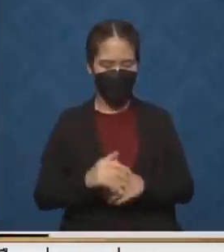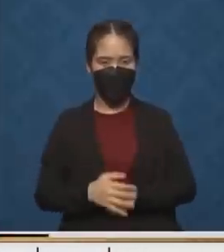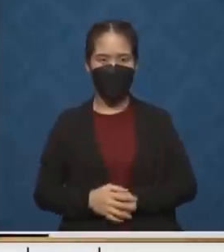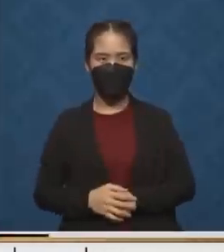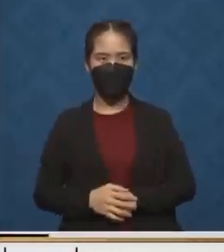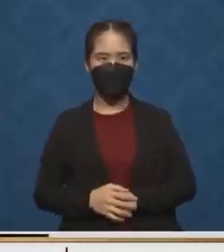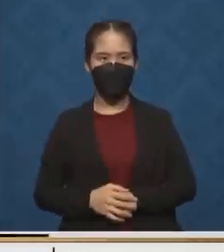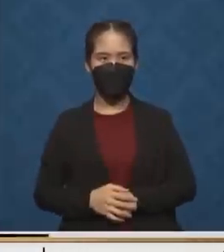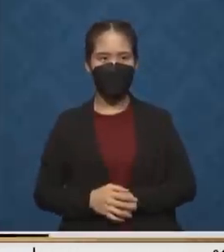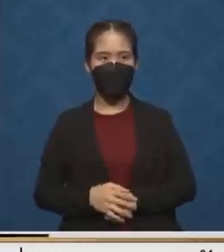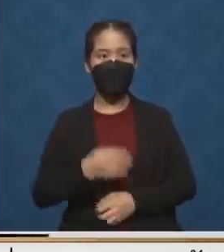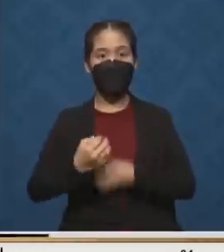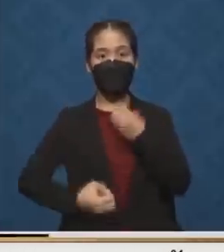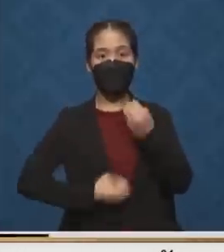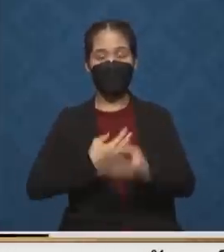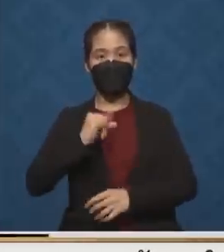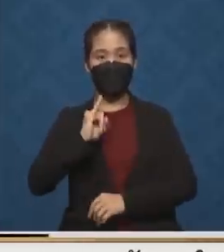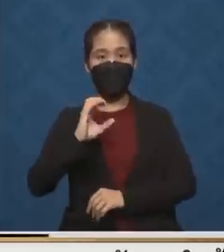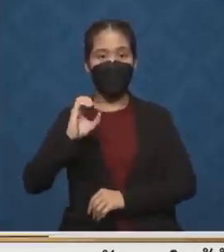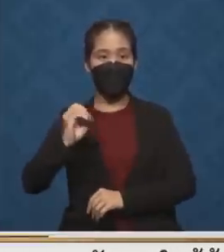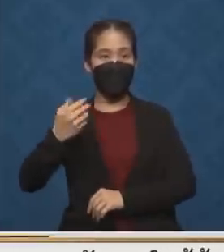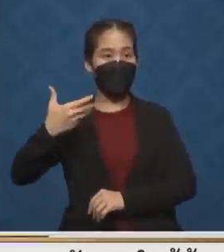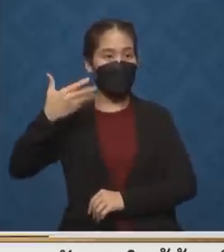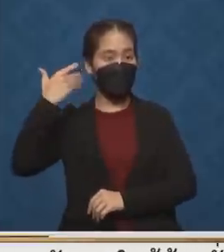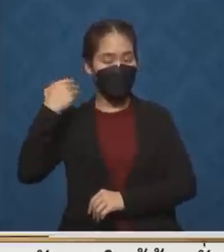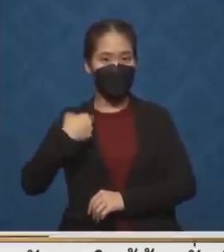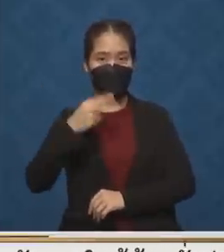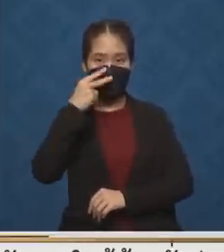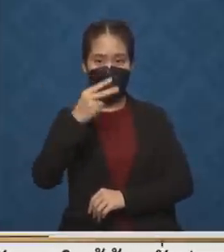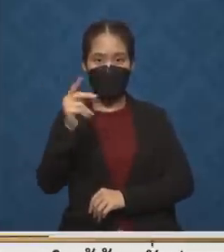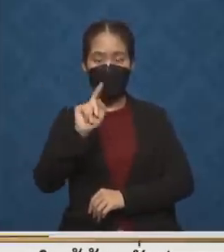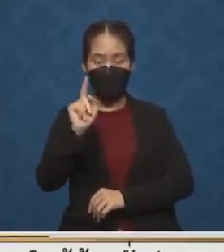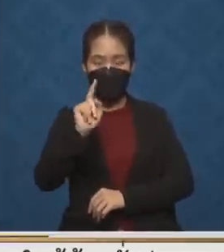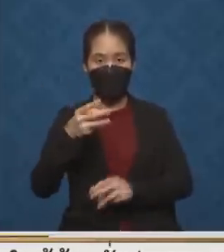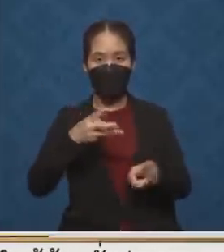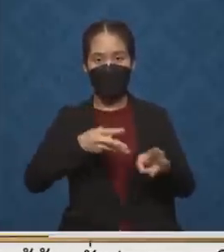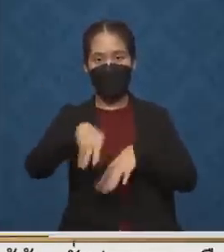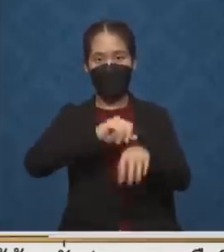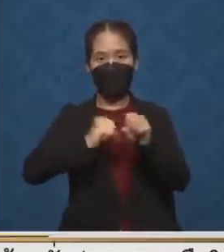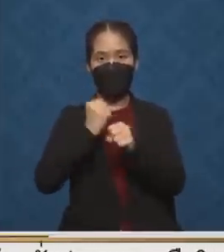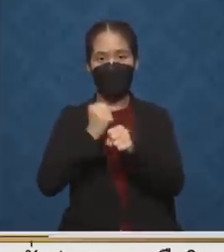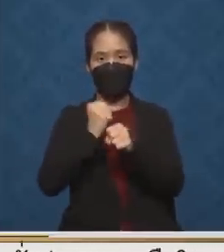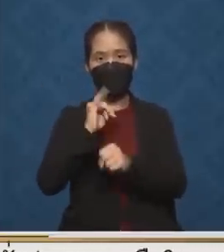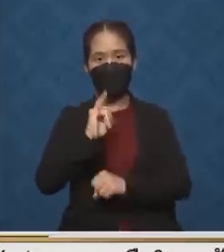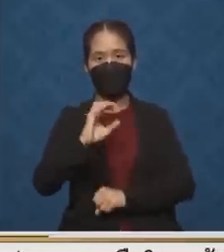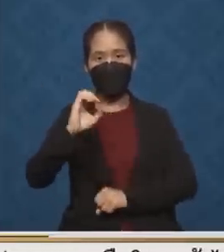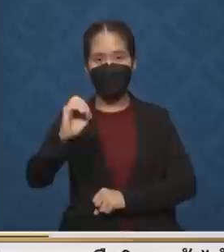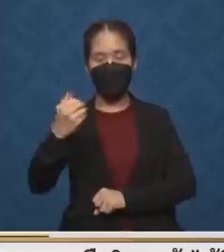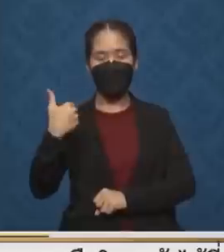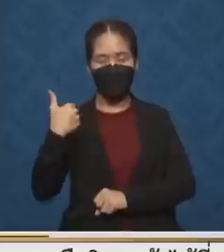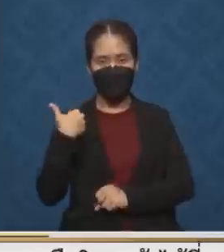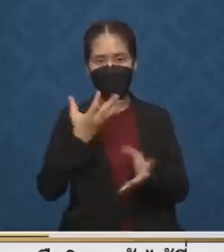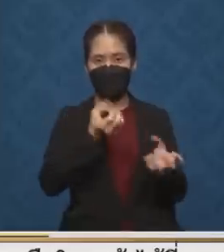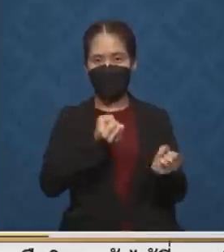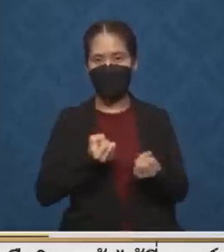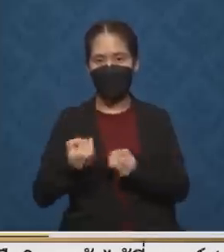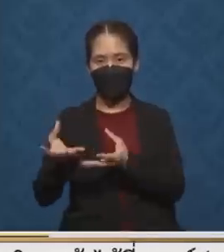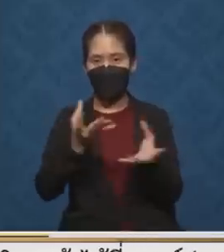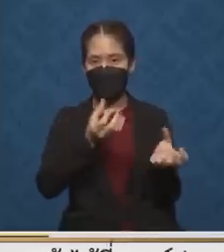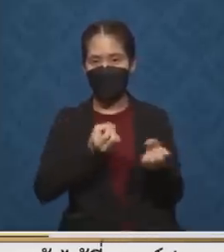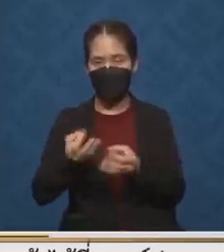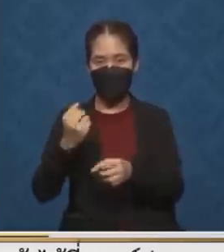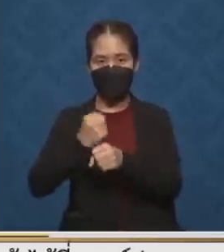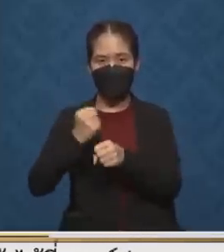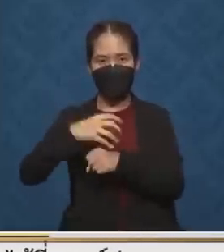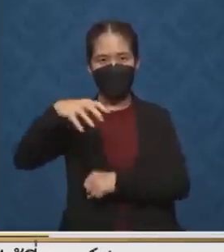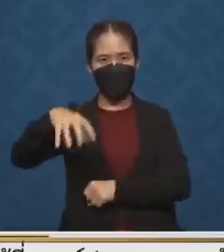การอภิพราย I.O. ของผมขที่ผ่านมาชี้ให้เห็นวาการปิบัิการ I.O. มีการส่งต่อส่งผ่านไปยงหนวย